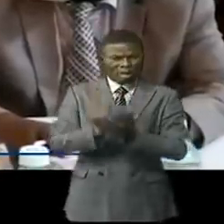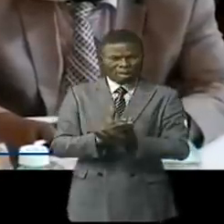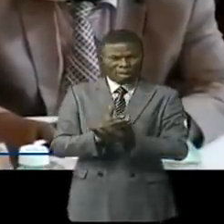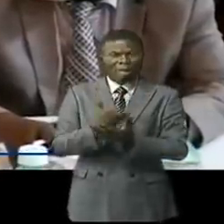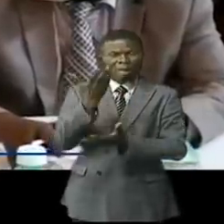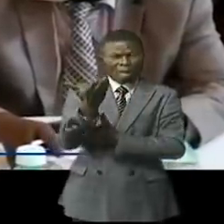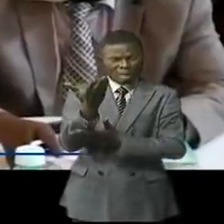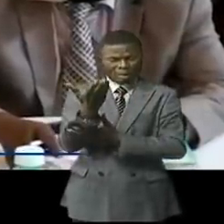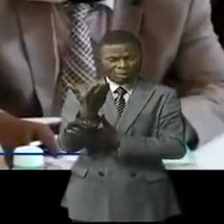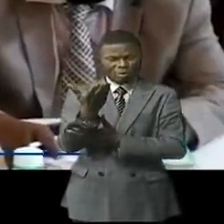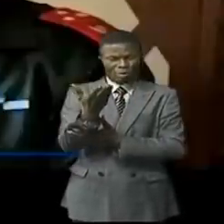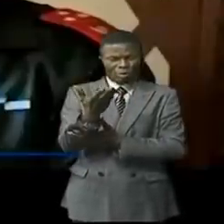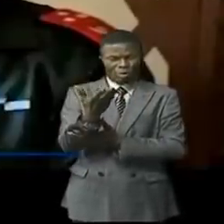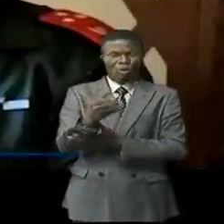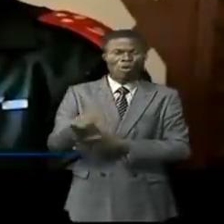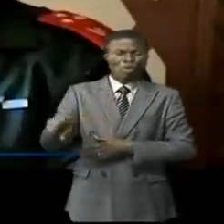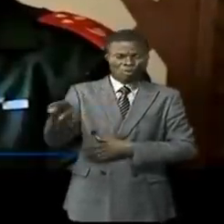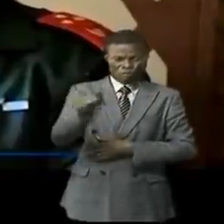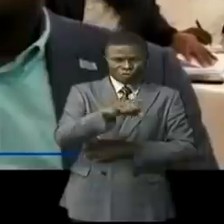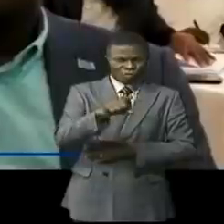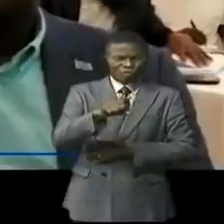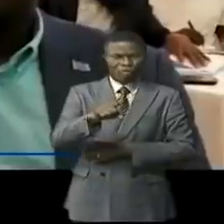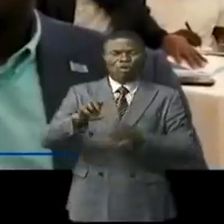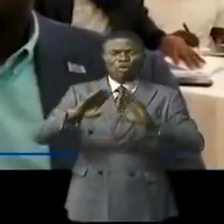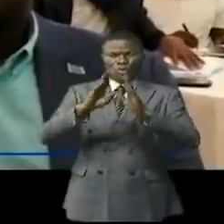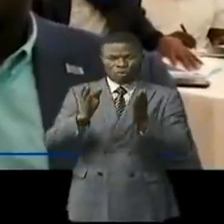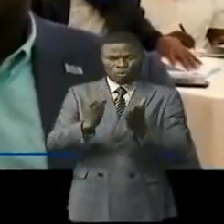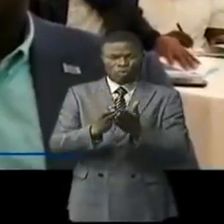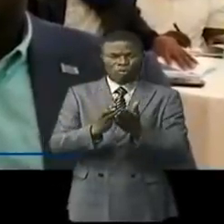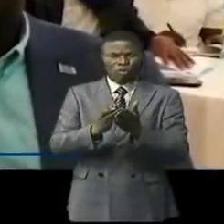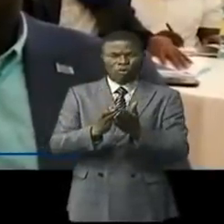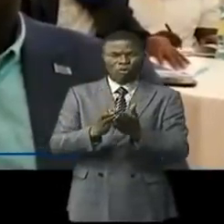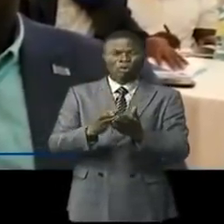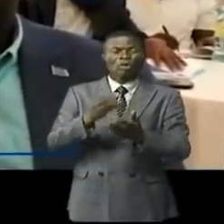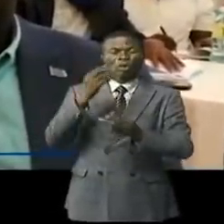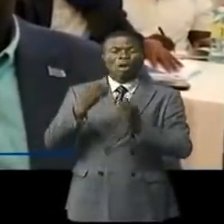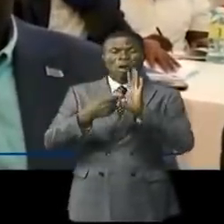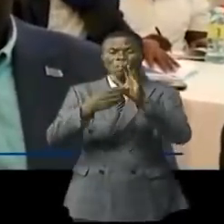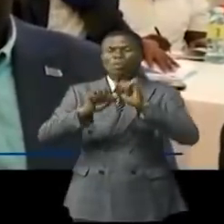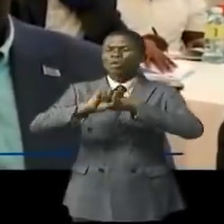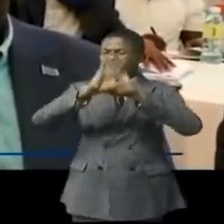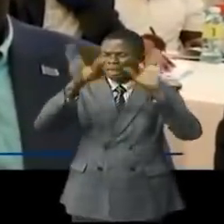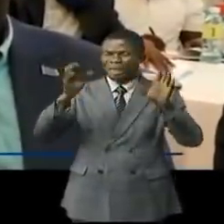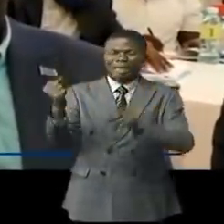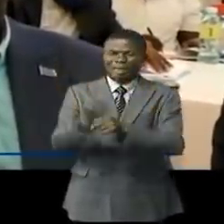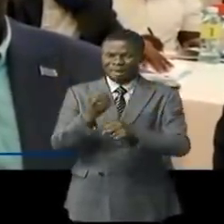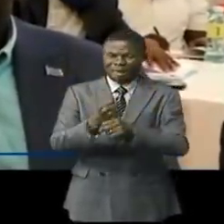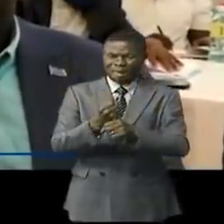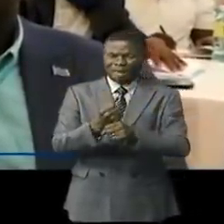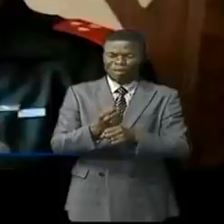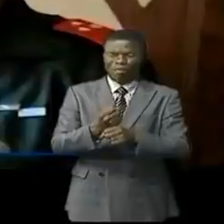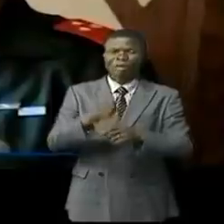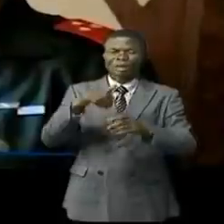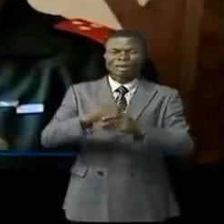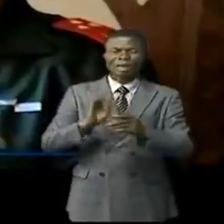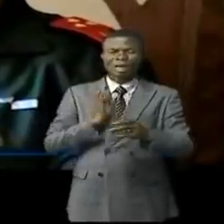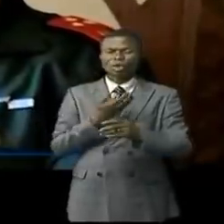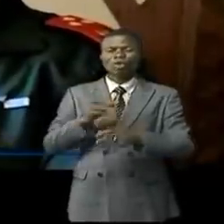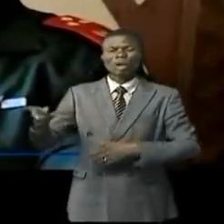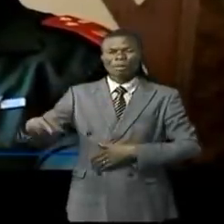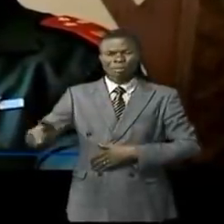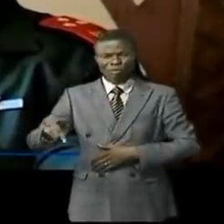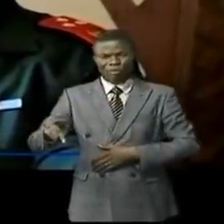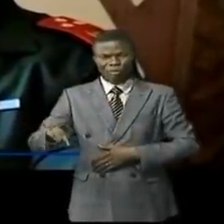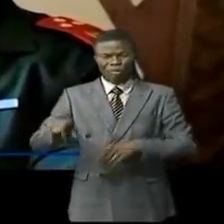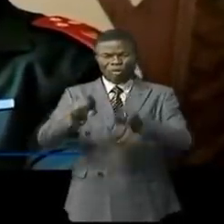donc votre attention particulière sur l'impact et la visibilité des actions validées tout en tenant compte des